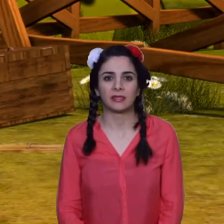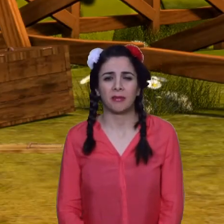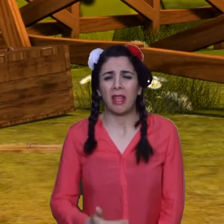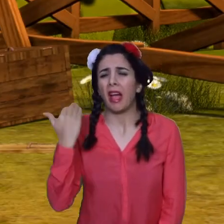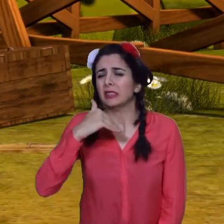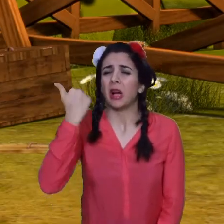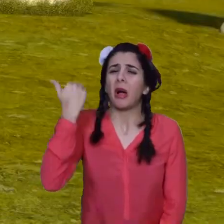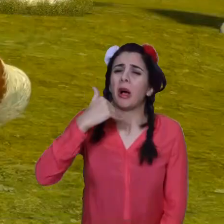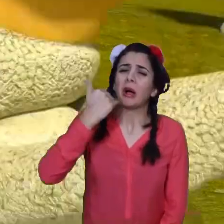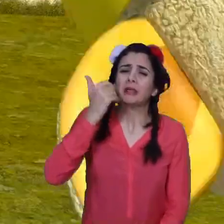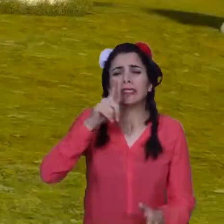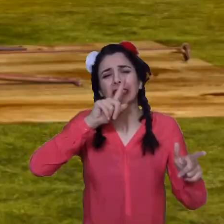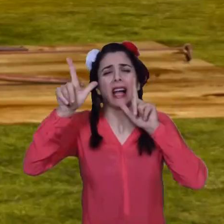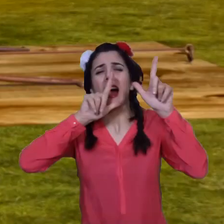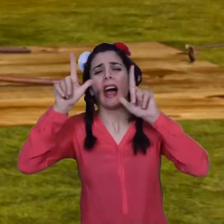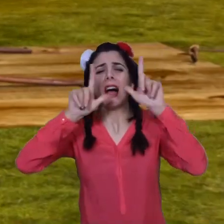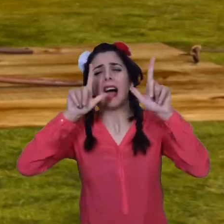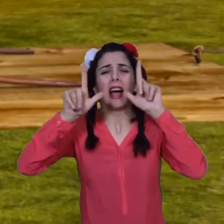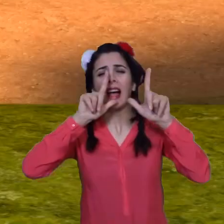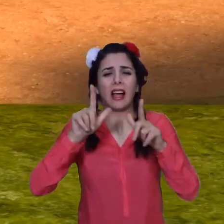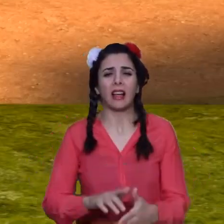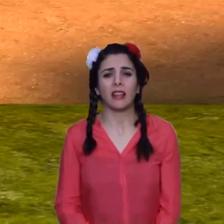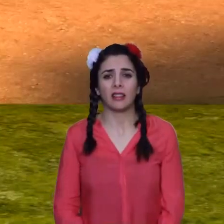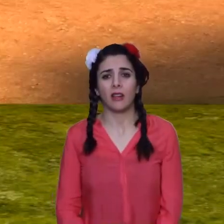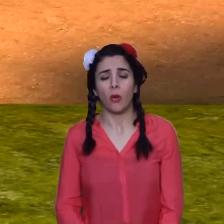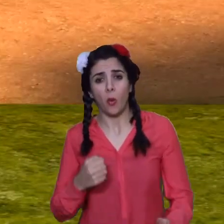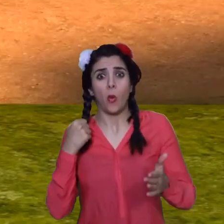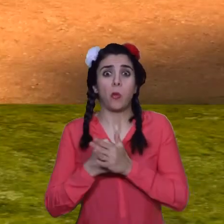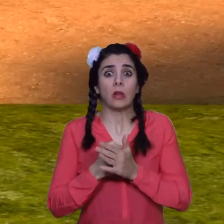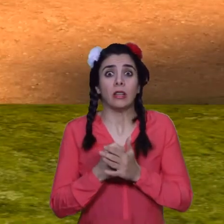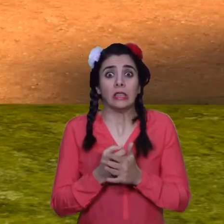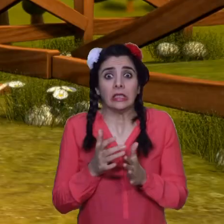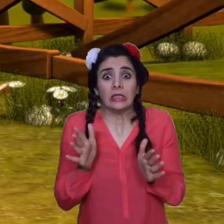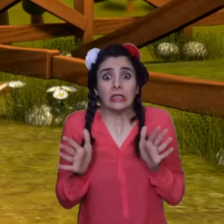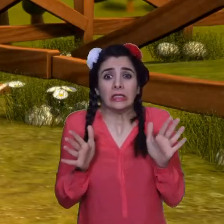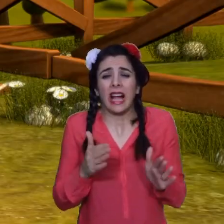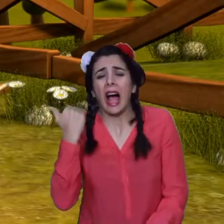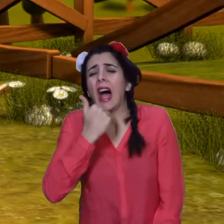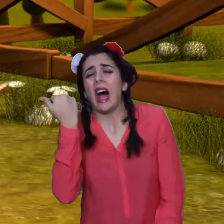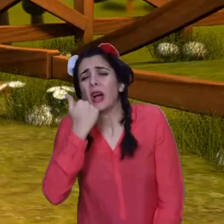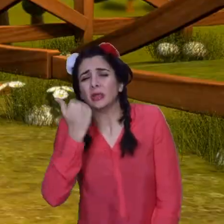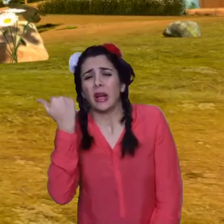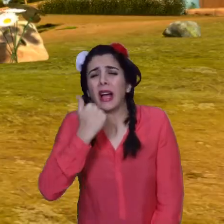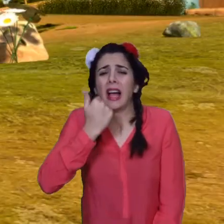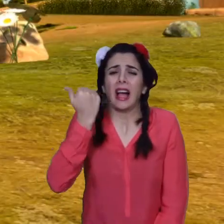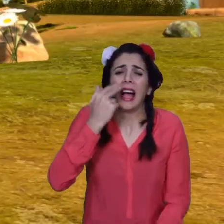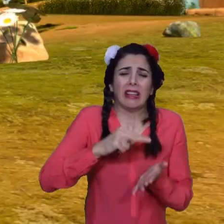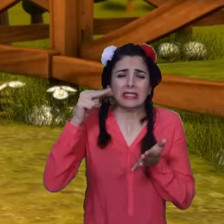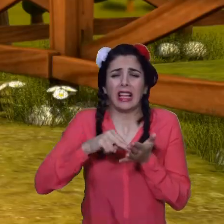Parmağını tuttu canavriyle koşarken ayağına fare kapanına kaptırdı. Tek ayak zıplarken bir de yere